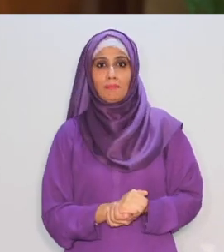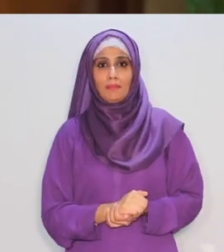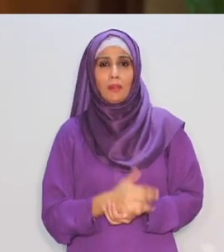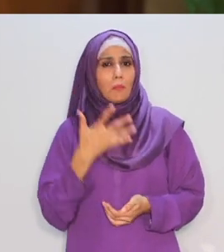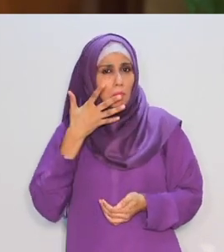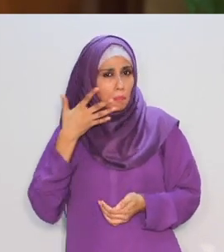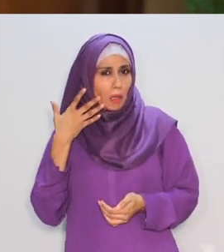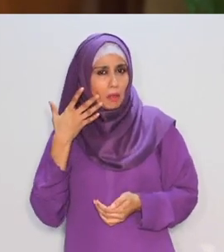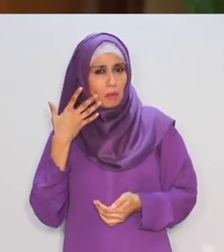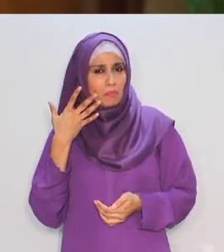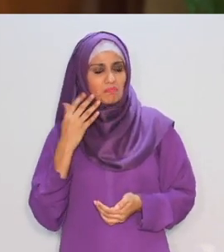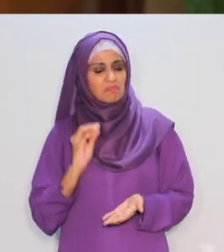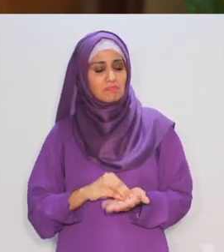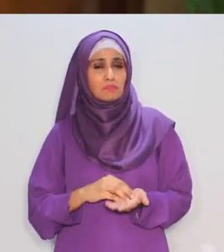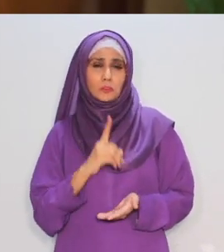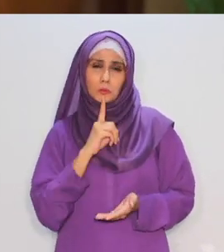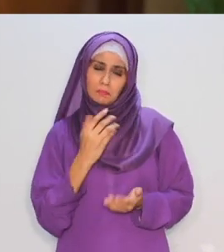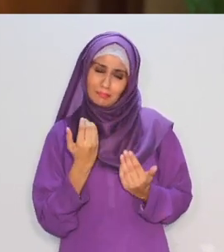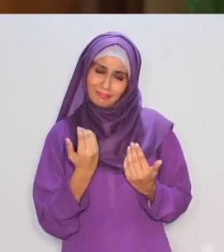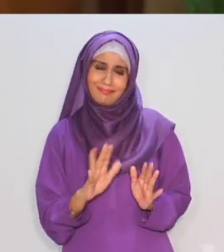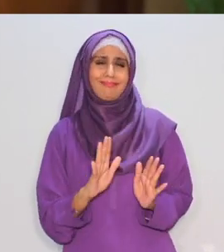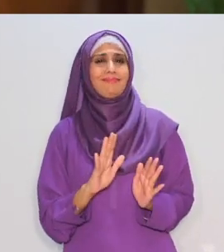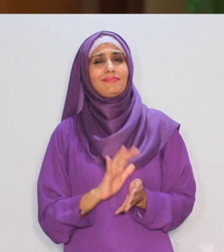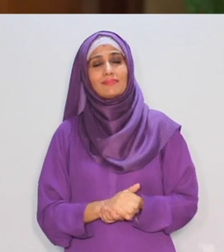मानो ने खामोश रहने में बेहतरी जानी।